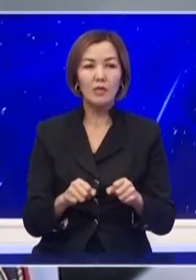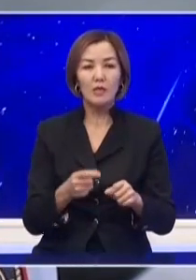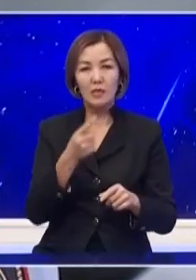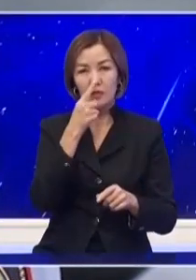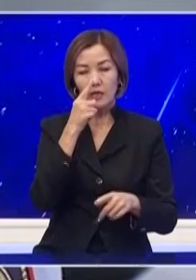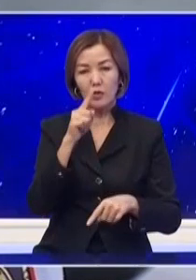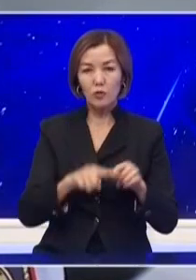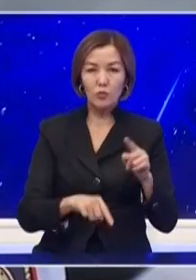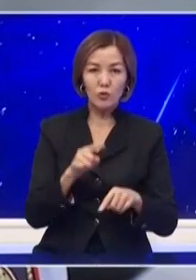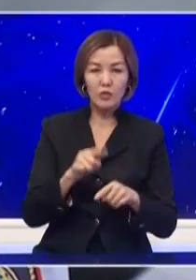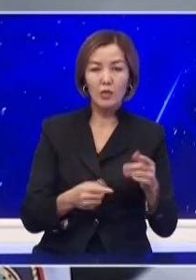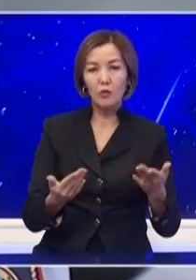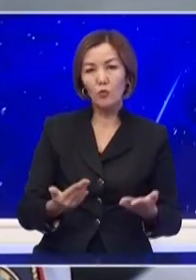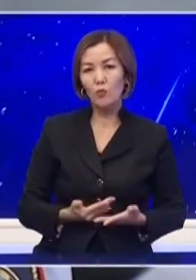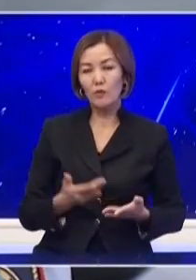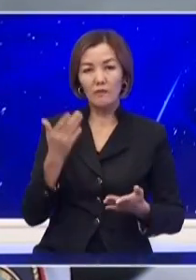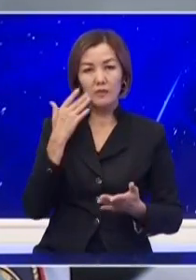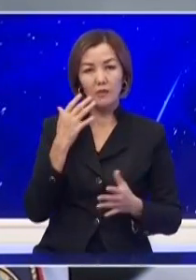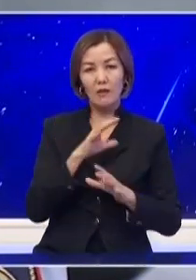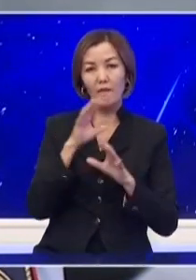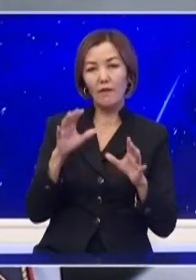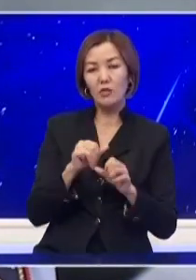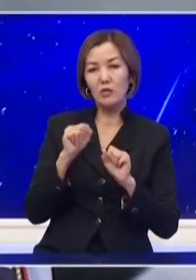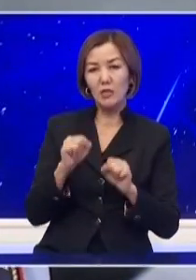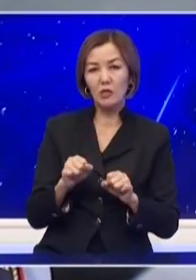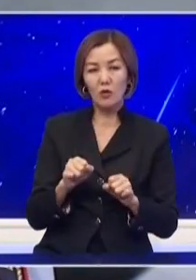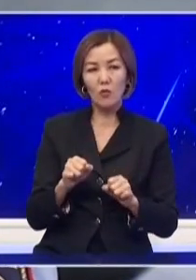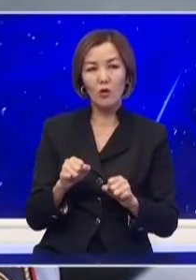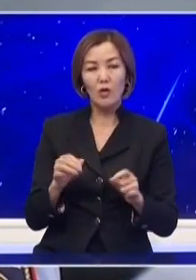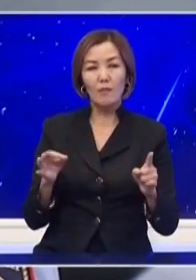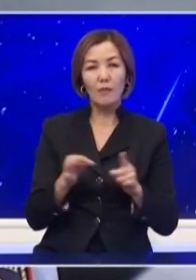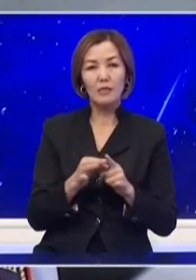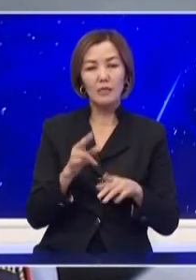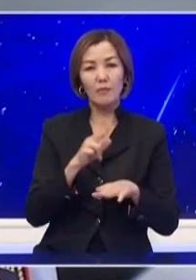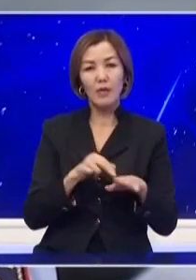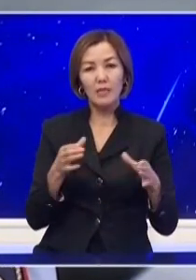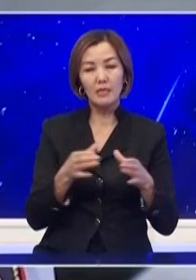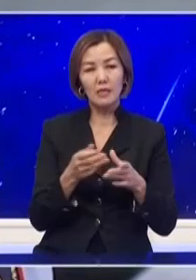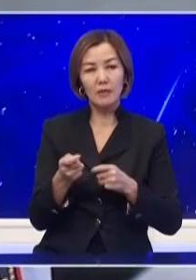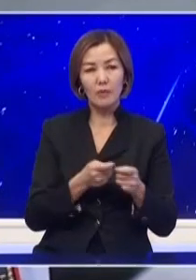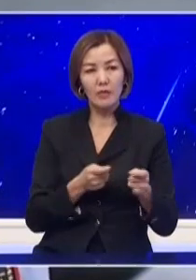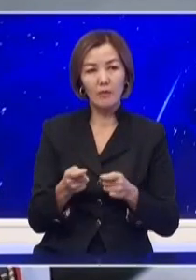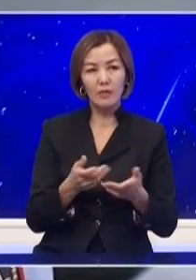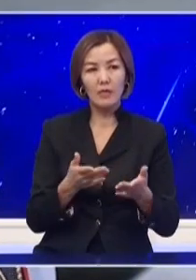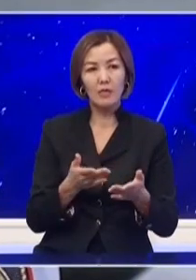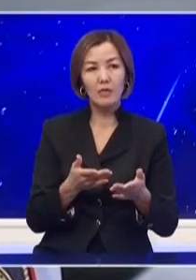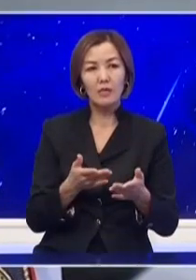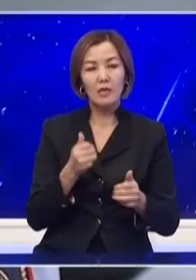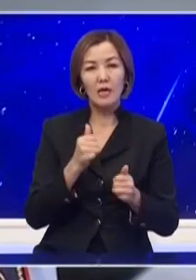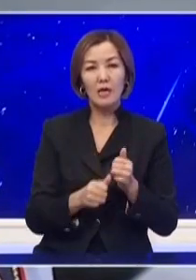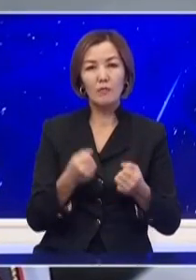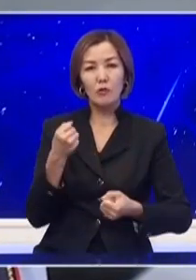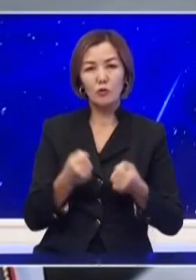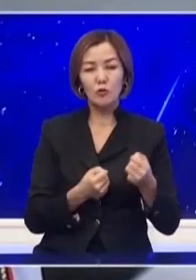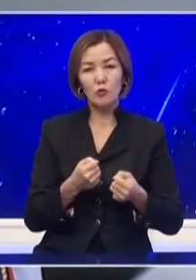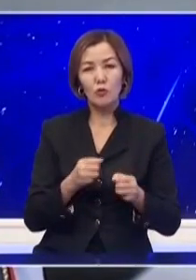жақындары мен туыстарының өмірі мен денсаулықтарын сақтау мақсатында Жетісу облысы полиция департаменті әрбір